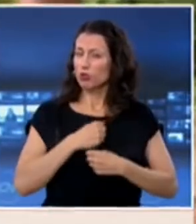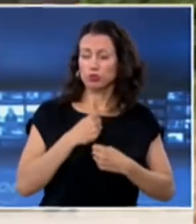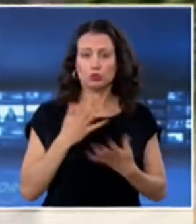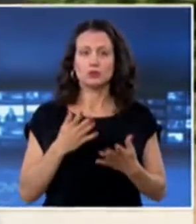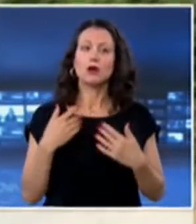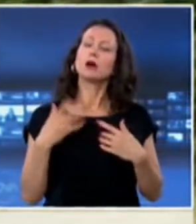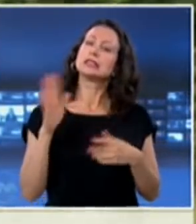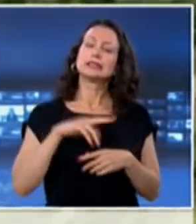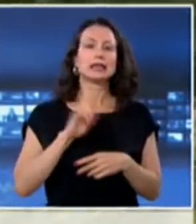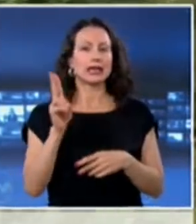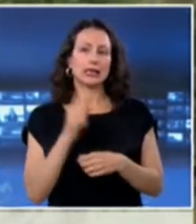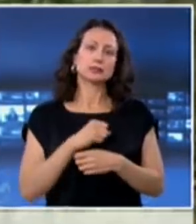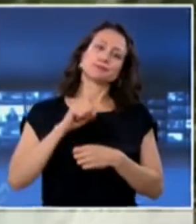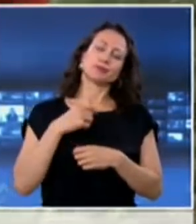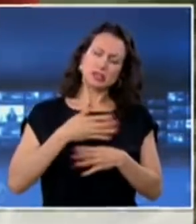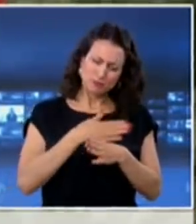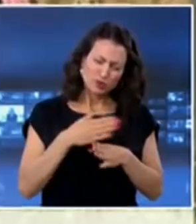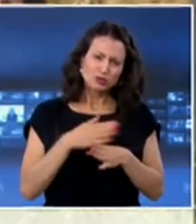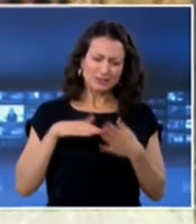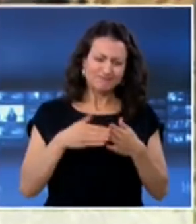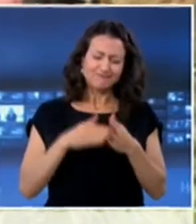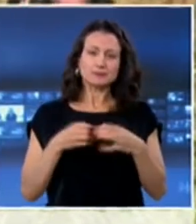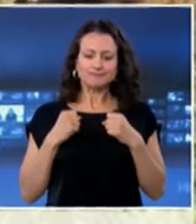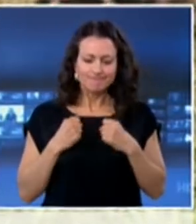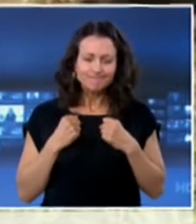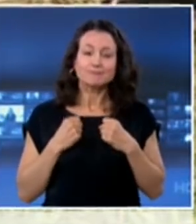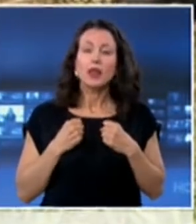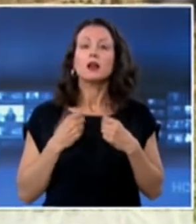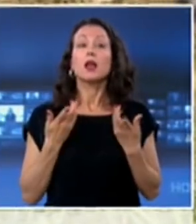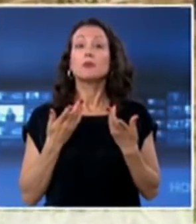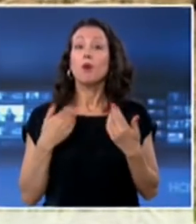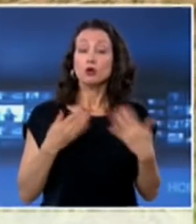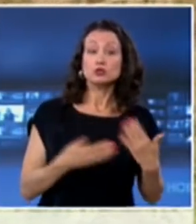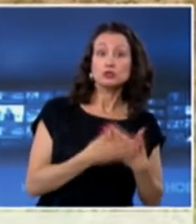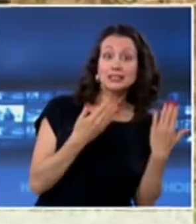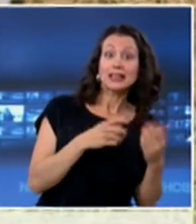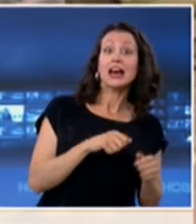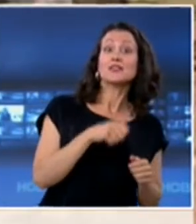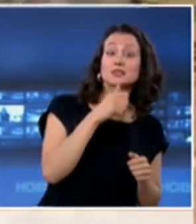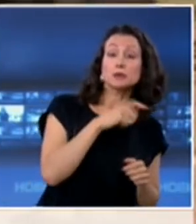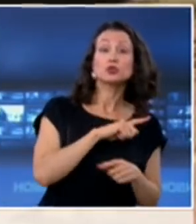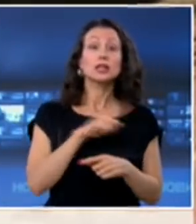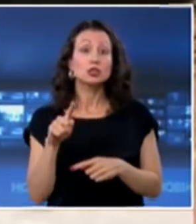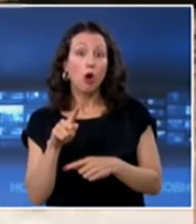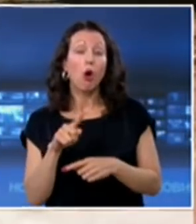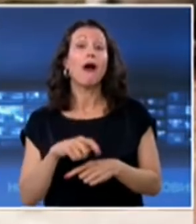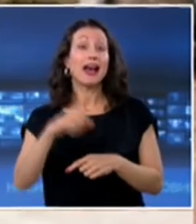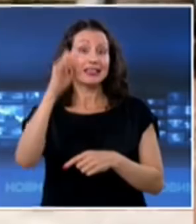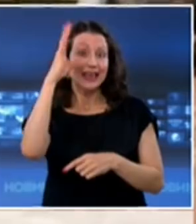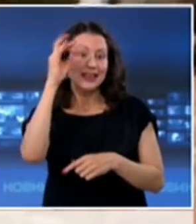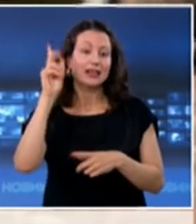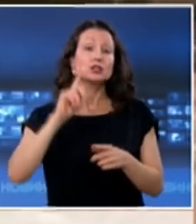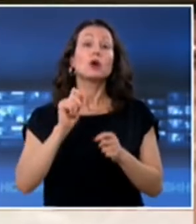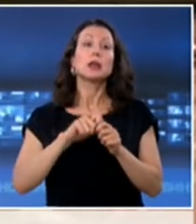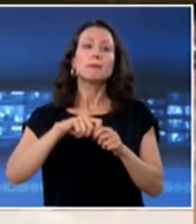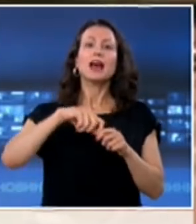своята цел. От 10 часа сутринта в събота до 13 часа в неделя Георгиев направи 21 обиколки на стадион Раковски в